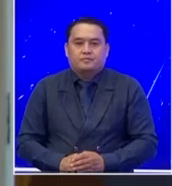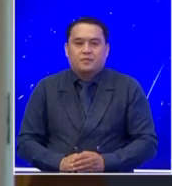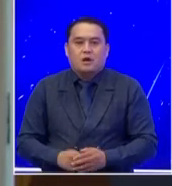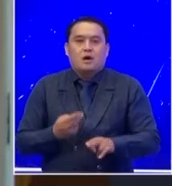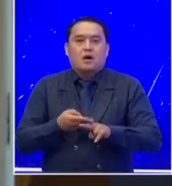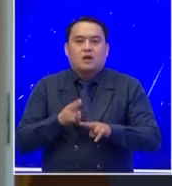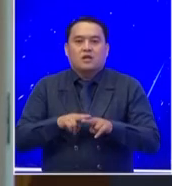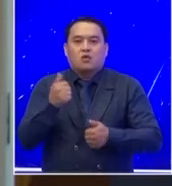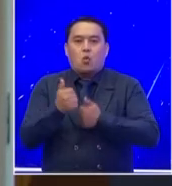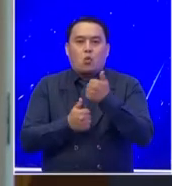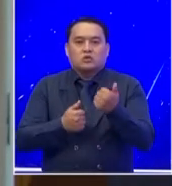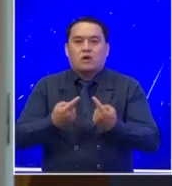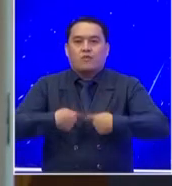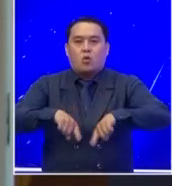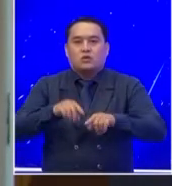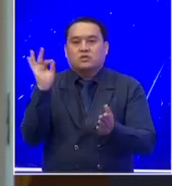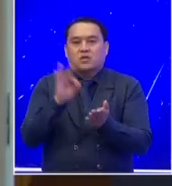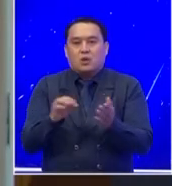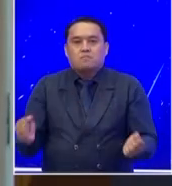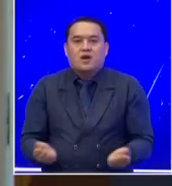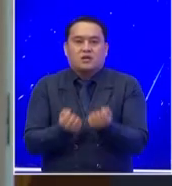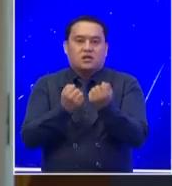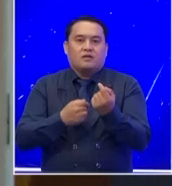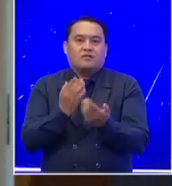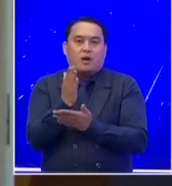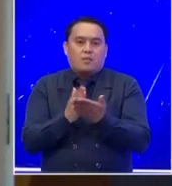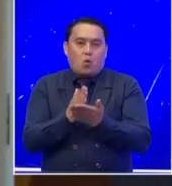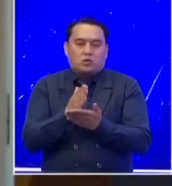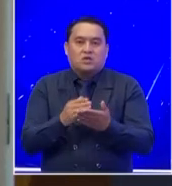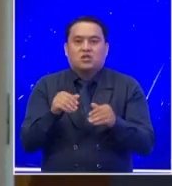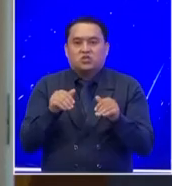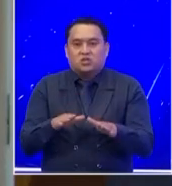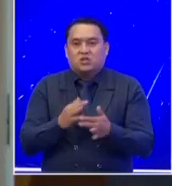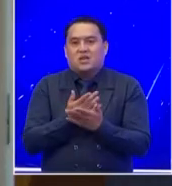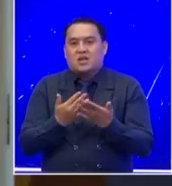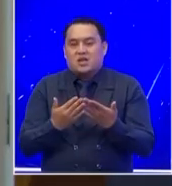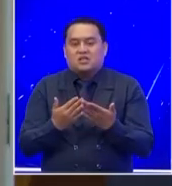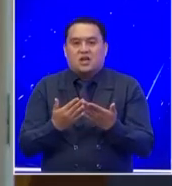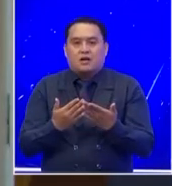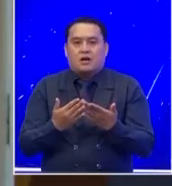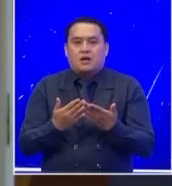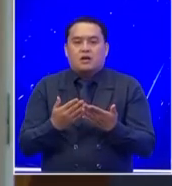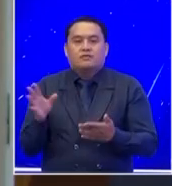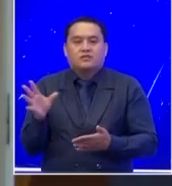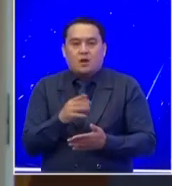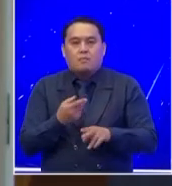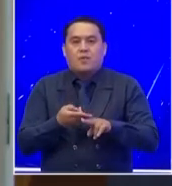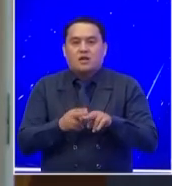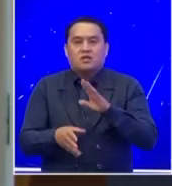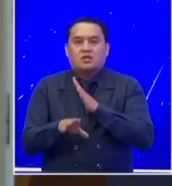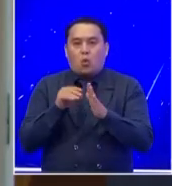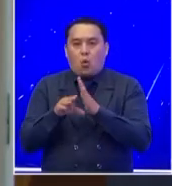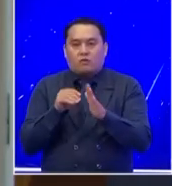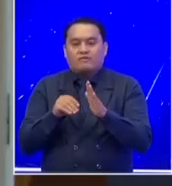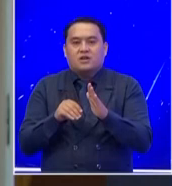Этот онлайн-конкурс был организован с целью поддержки наших медработников. Решили охватить сразу несколько жанров и не прогадали. По итогам